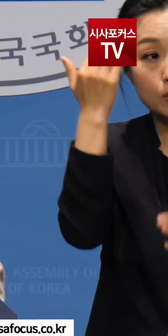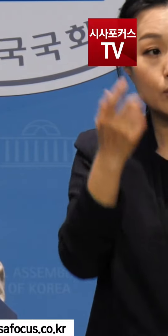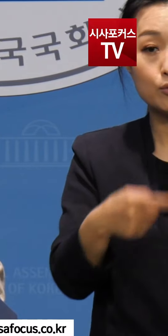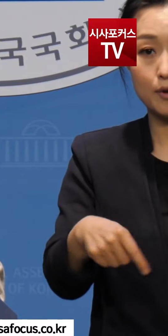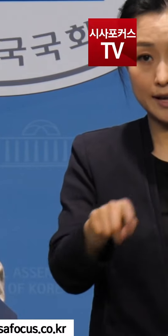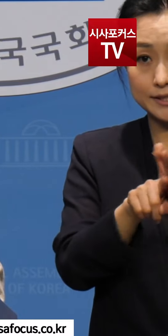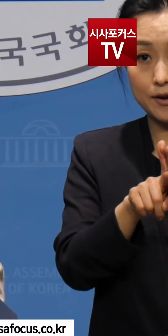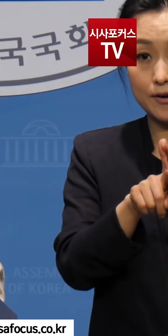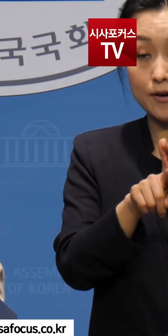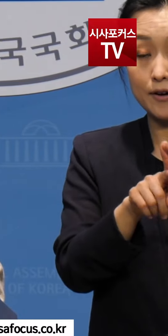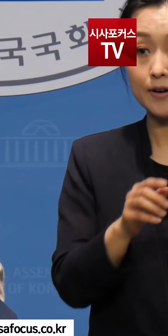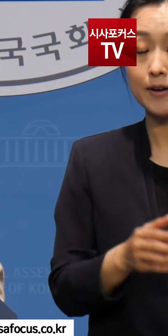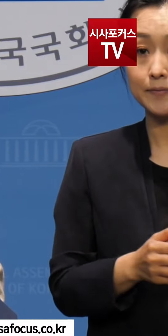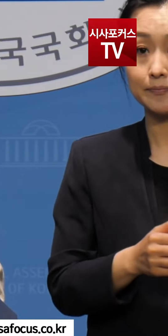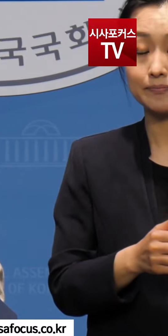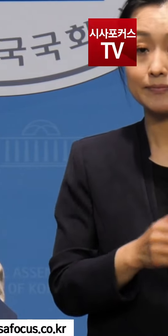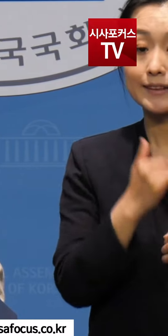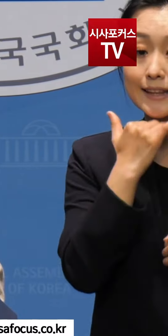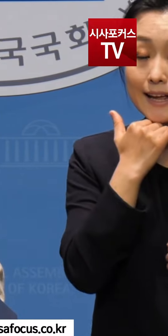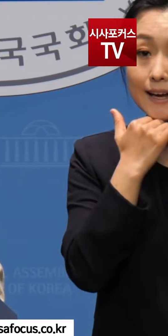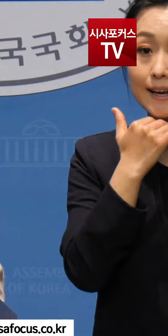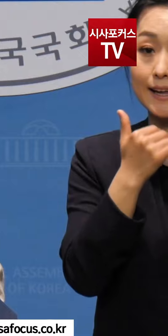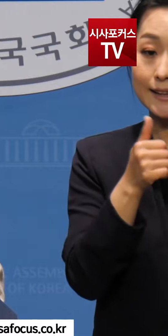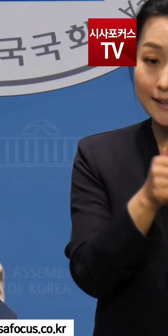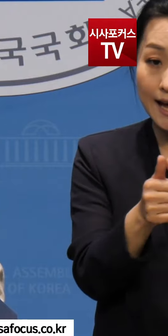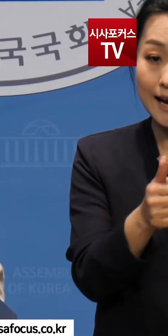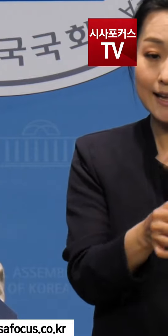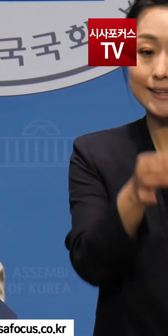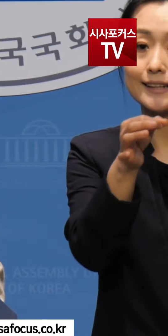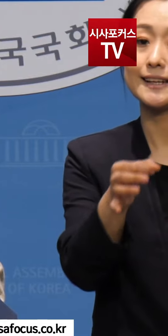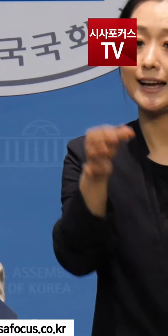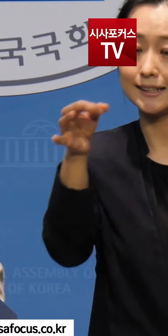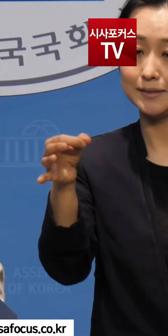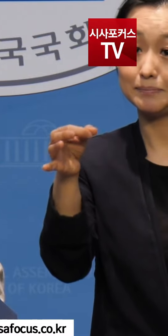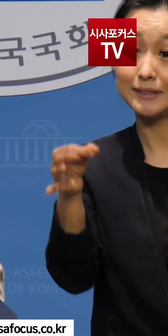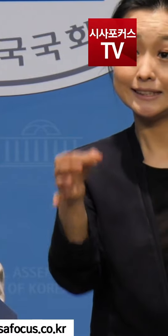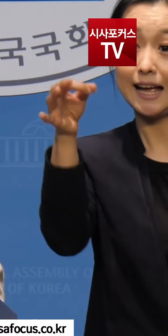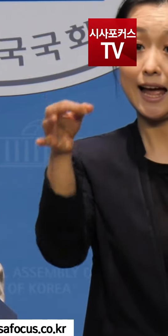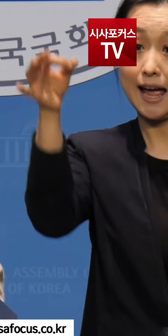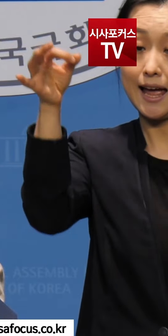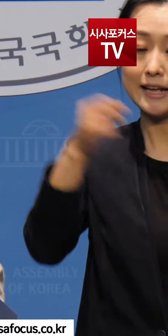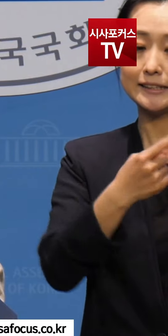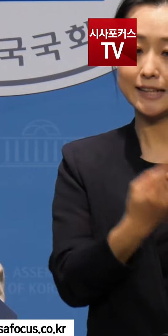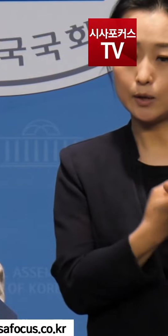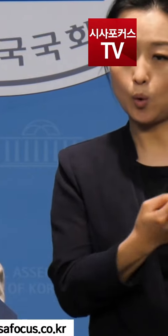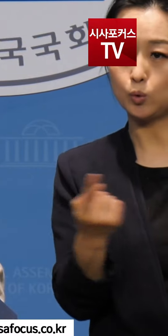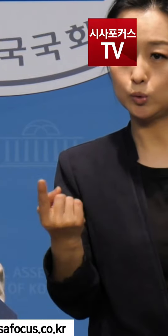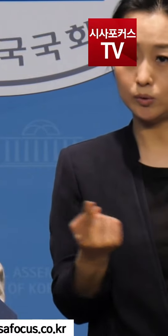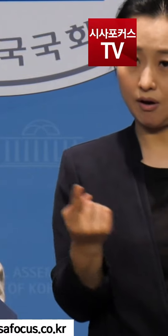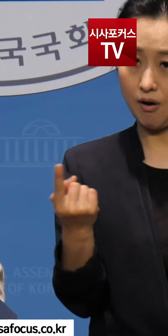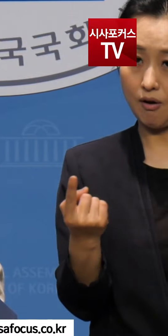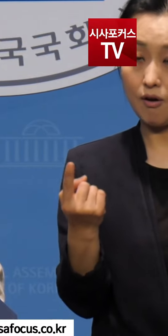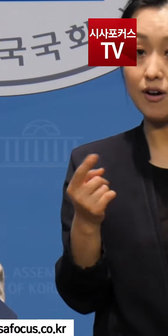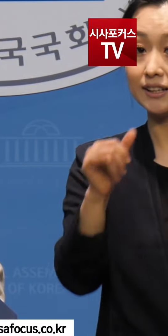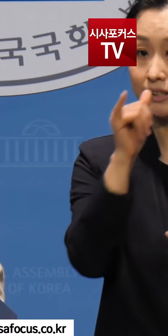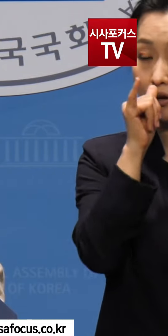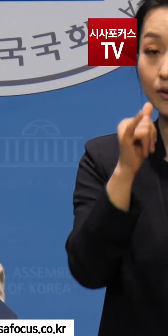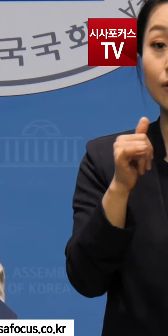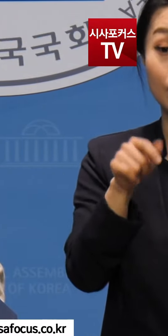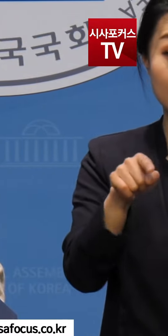위해 세대별 연금 차등 인상과 자동 조정 장치의 도입이